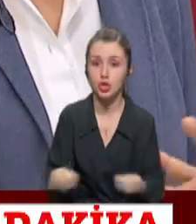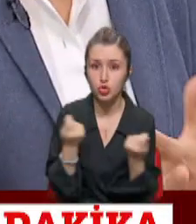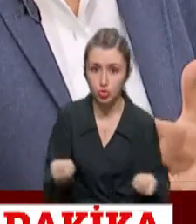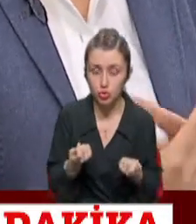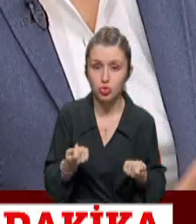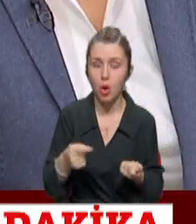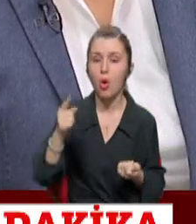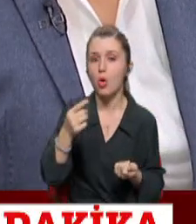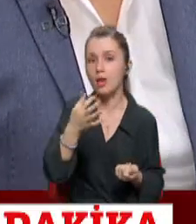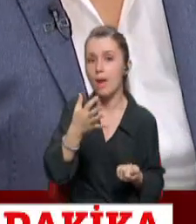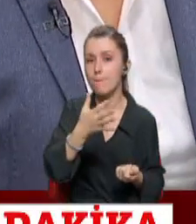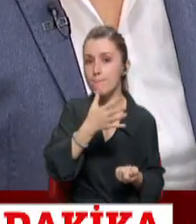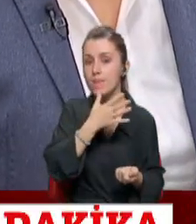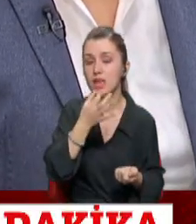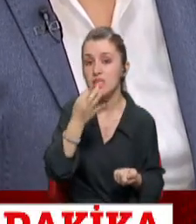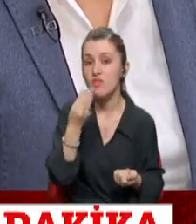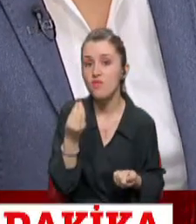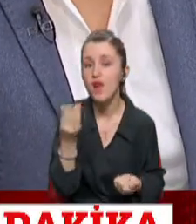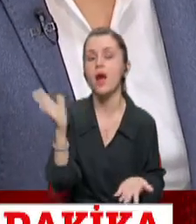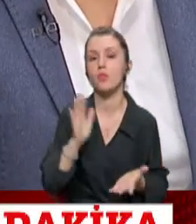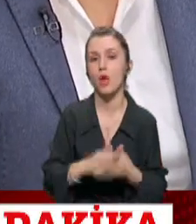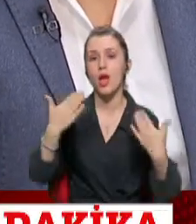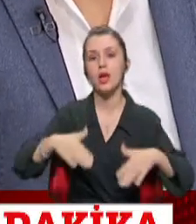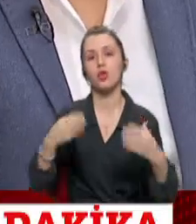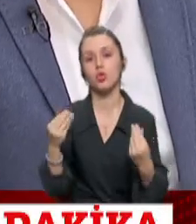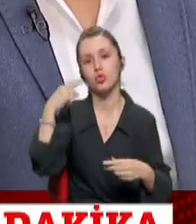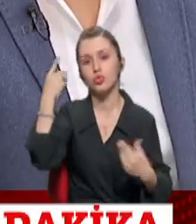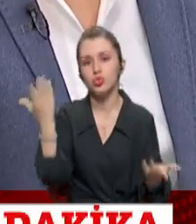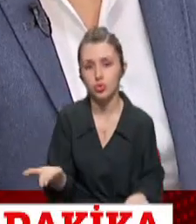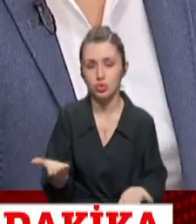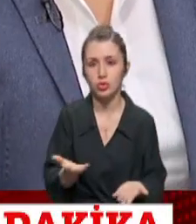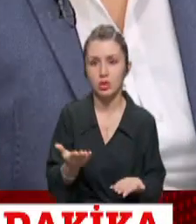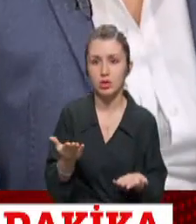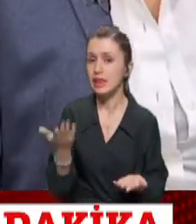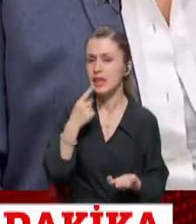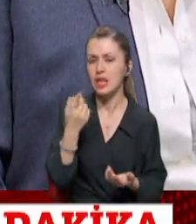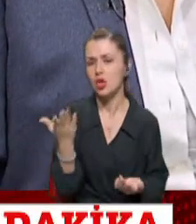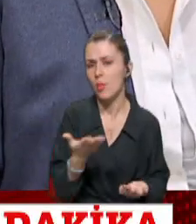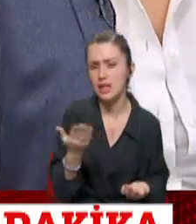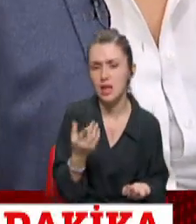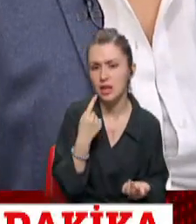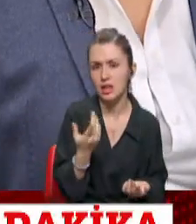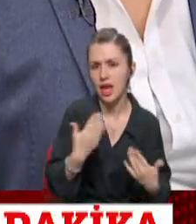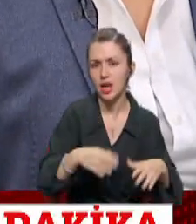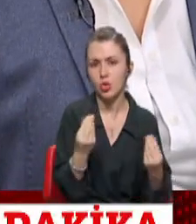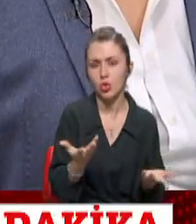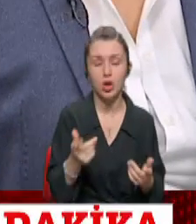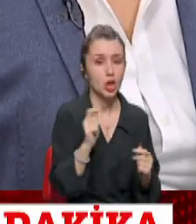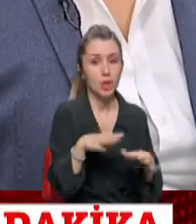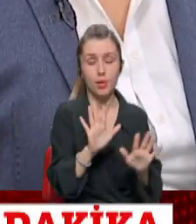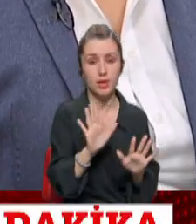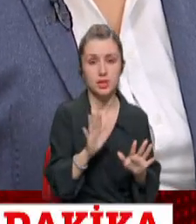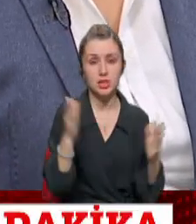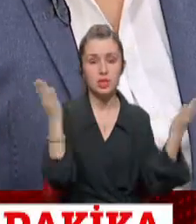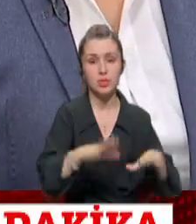çalışıyoruz ona bile imkan sağlanmıyor. O bile engelleniyor. Düşünün yani durum. Yani ne deniyor mesela? Nasıl engelleniyor? Yapamazsınız.